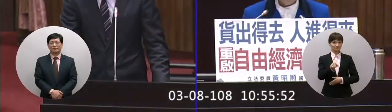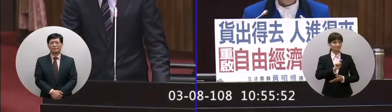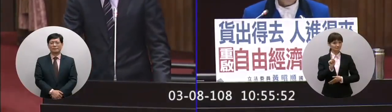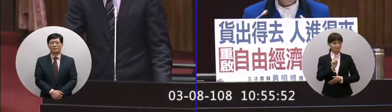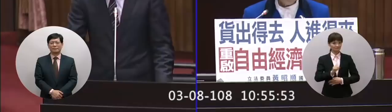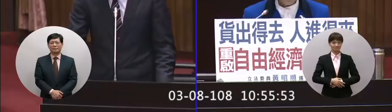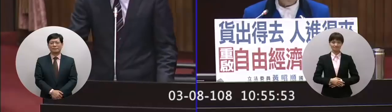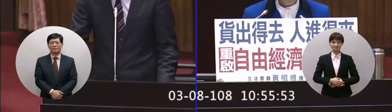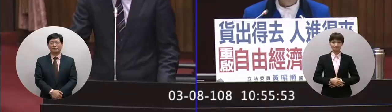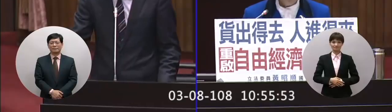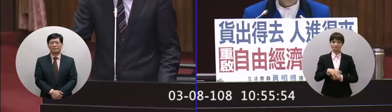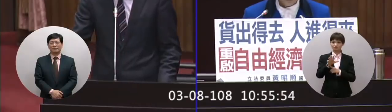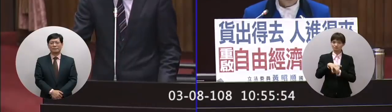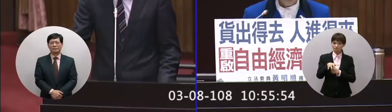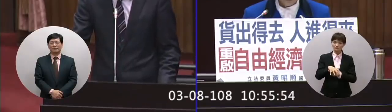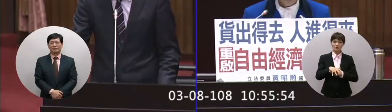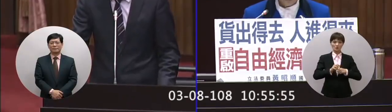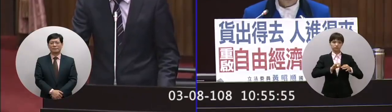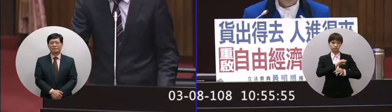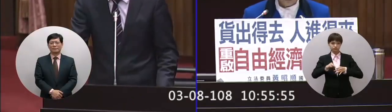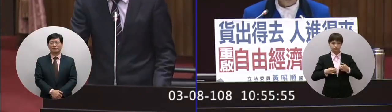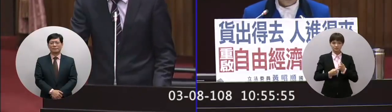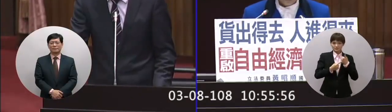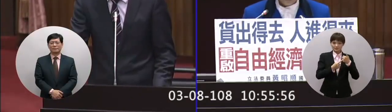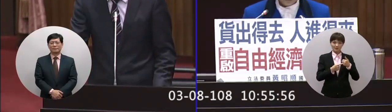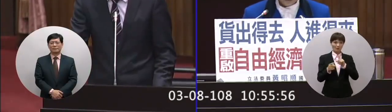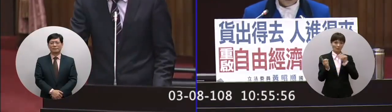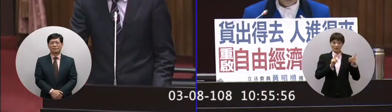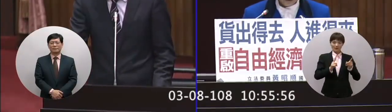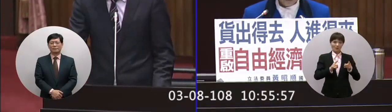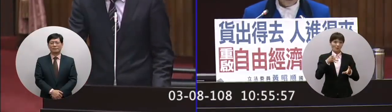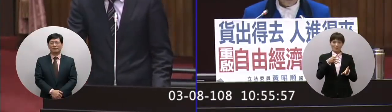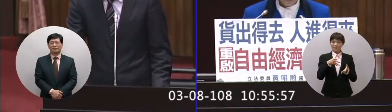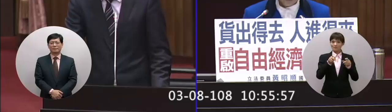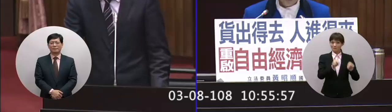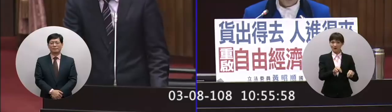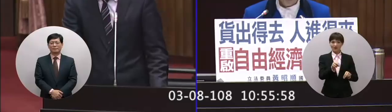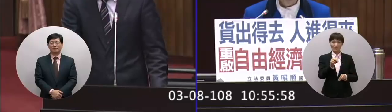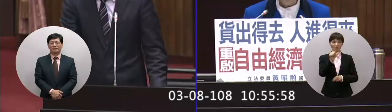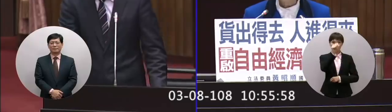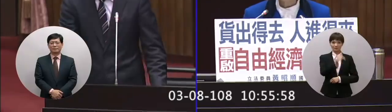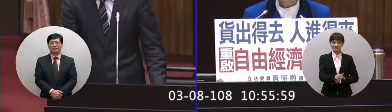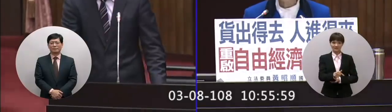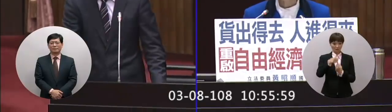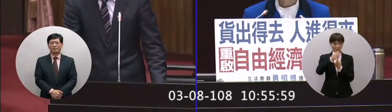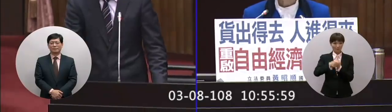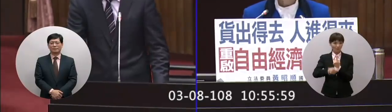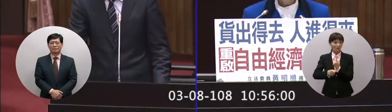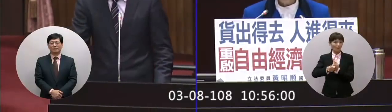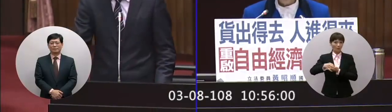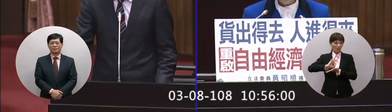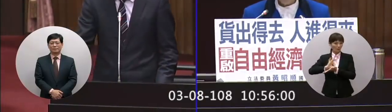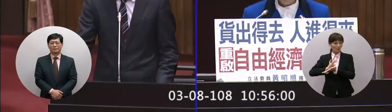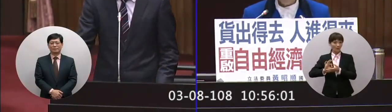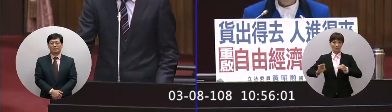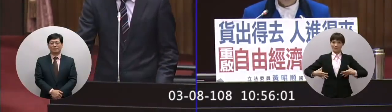写，他说农业拼经济1000500亿，然后香蕉销出去口袋新台币，